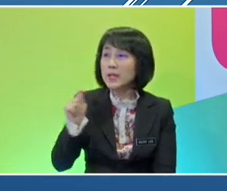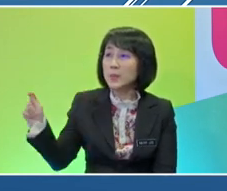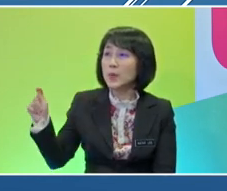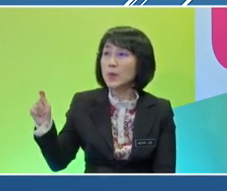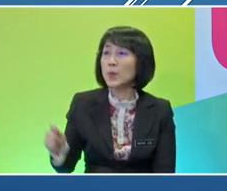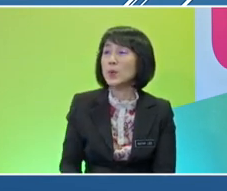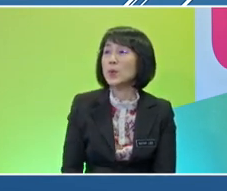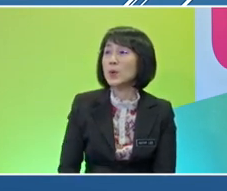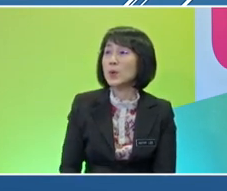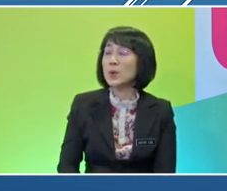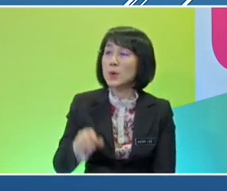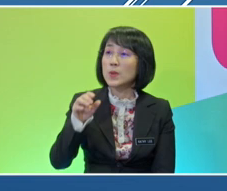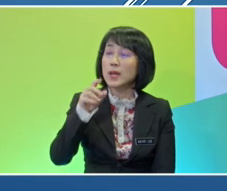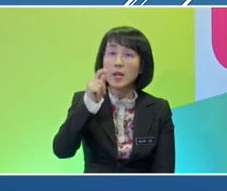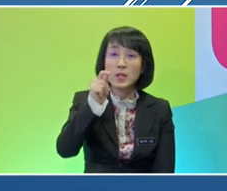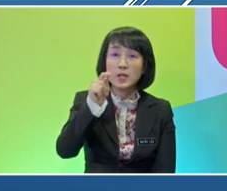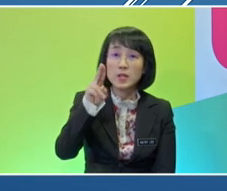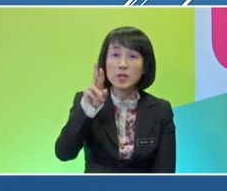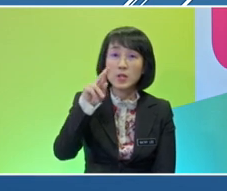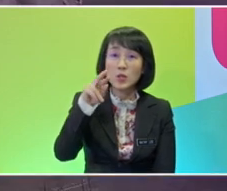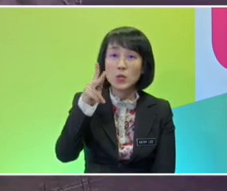sampai ke Korea atas